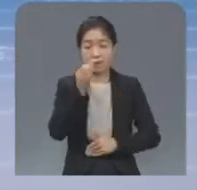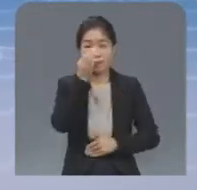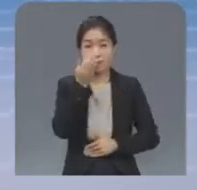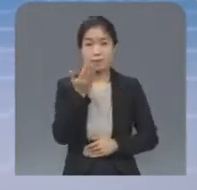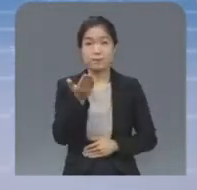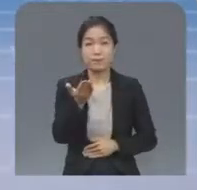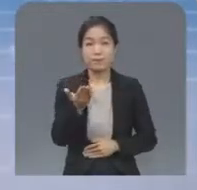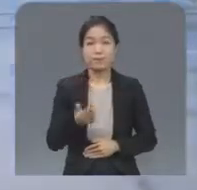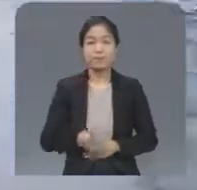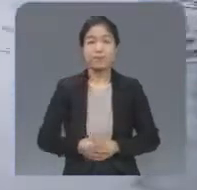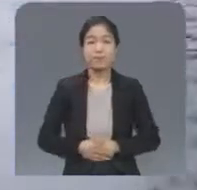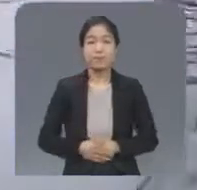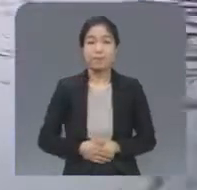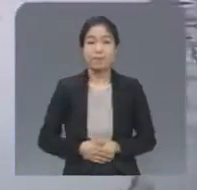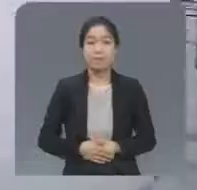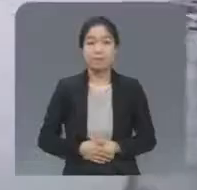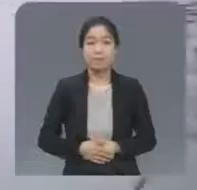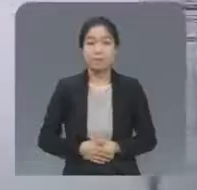기자입니다.